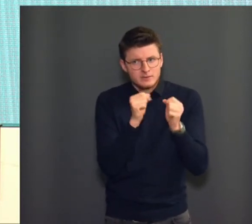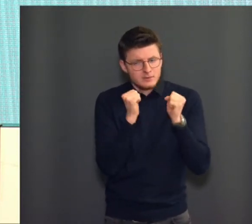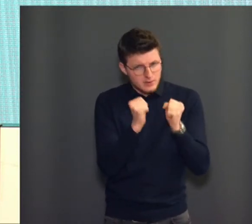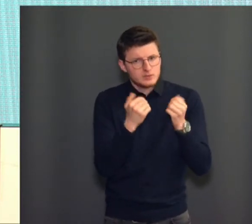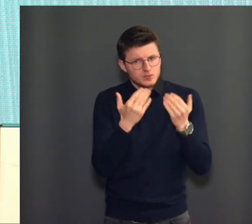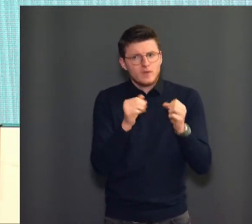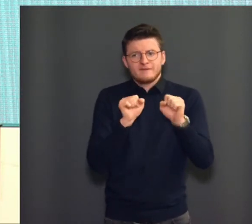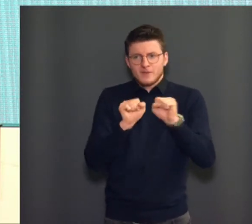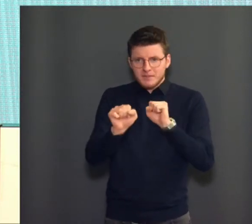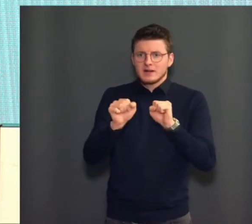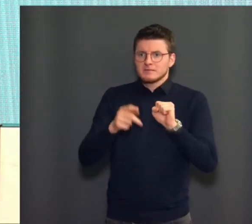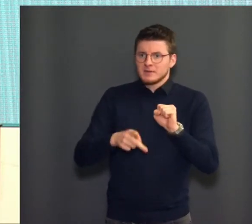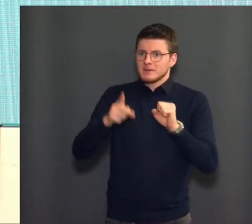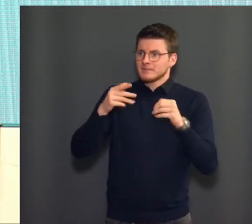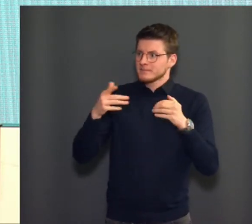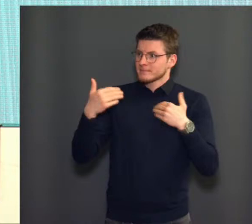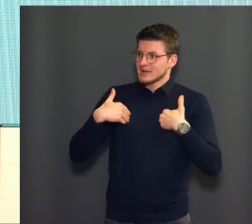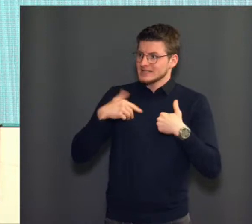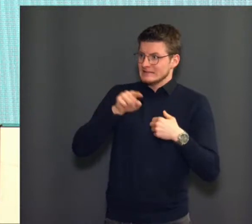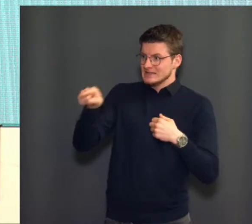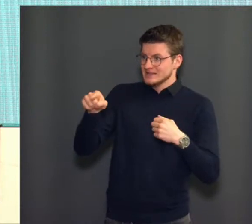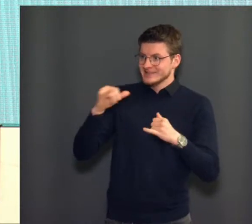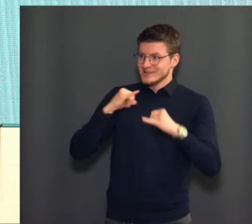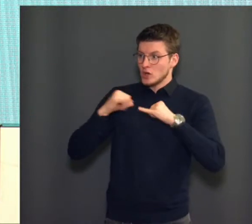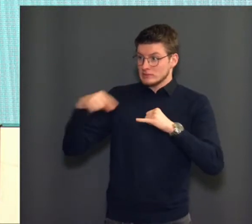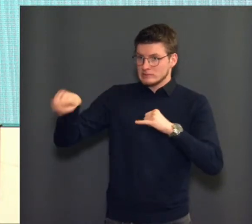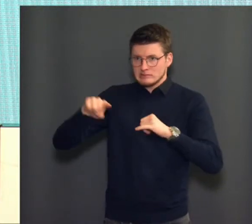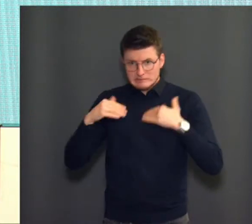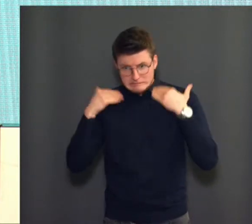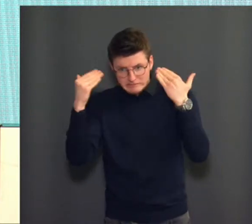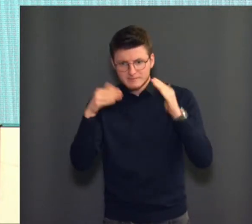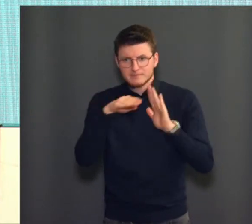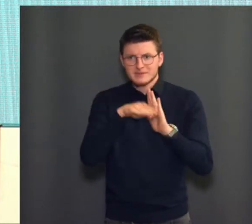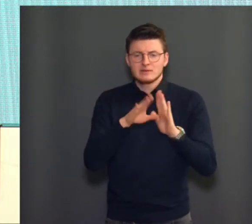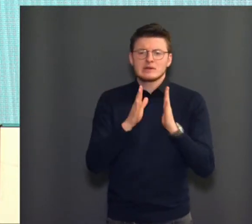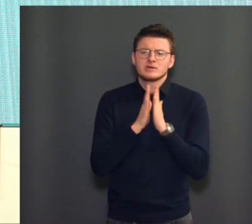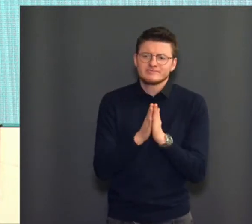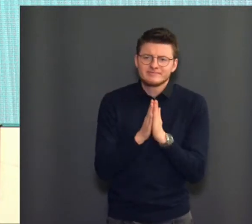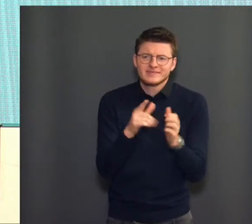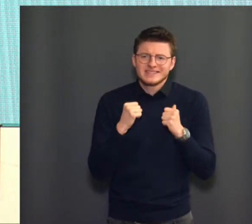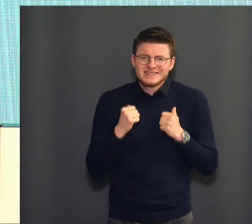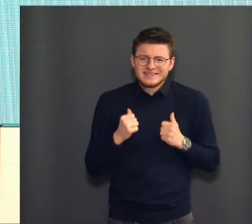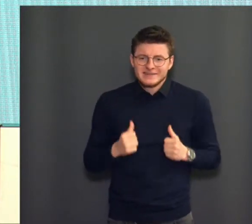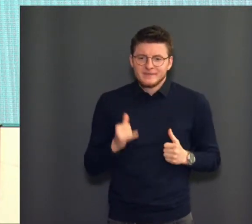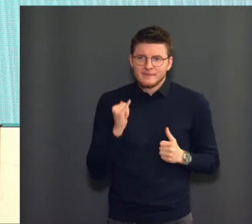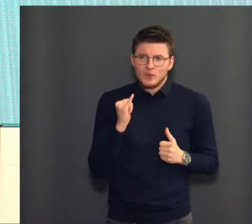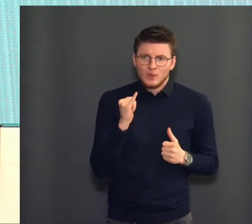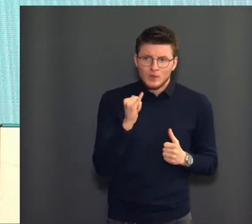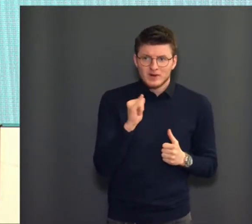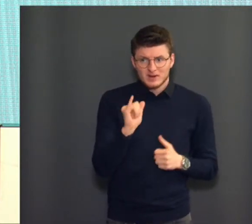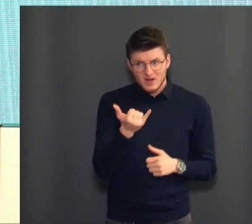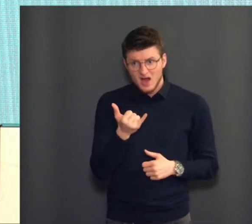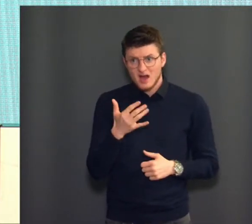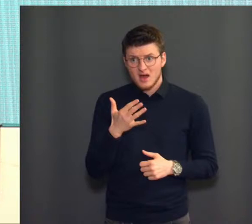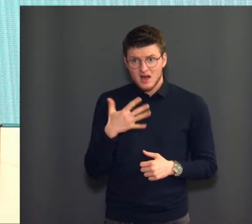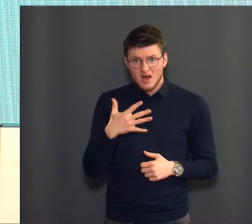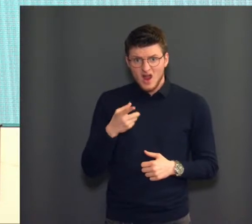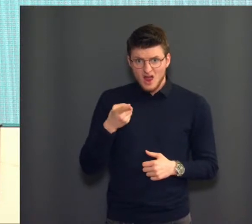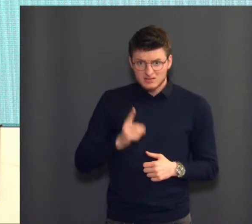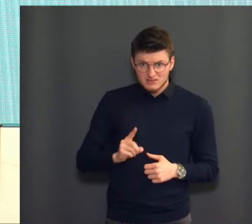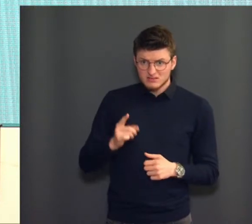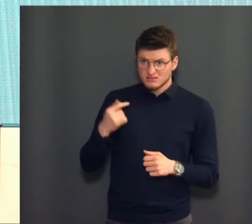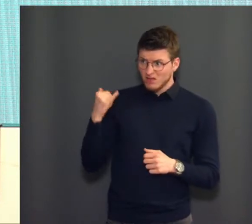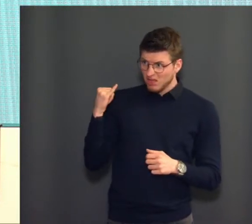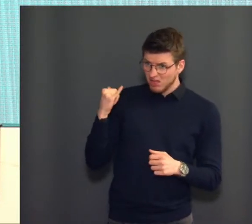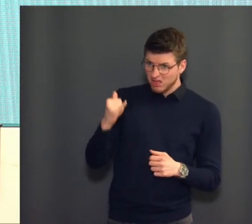ziekenhuizen te doen afnemen. Blijf dus nog volhouden, ook al is het lastig, ook al duurt het heel lang. Er zijn betere tijden in